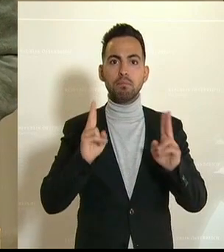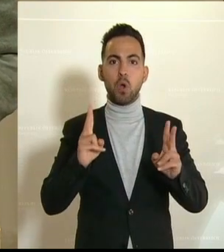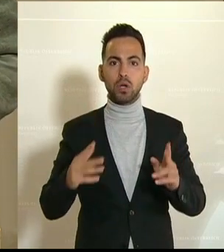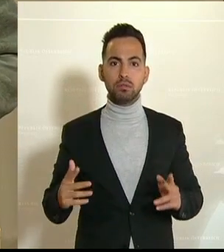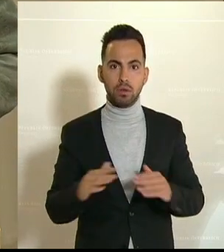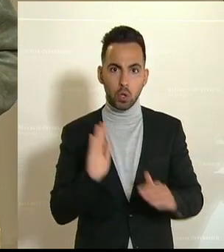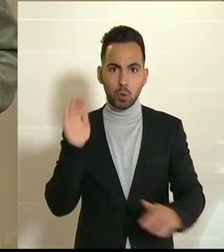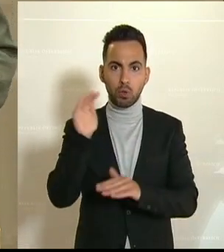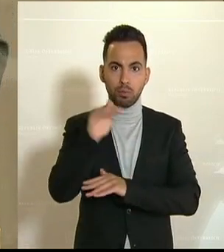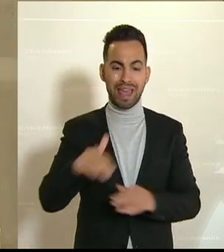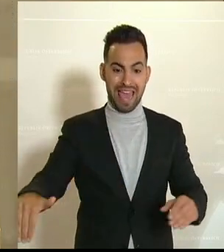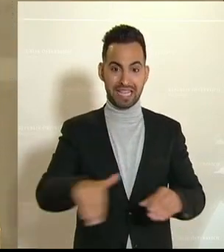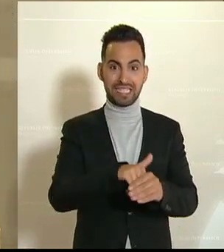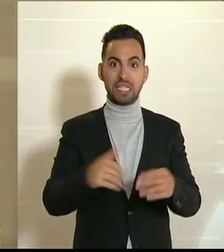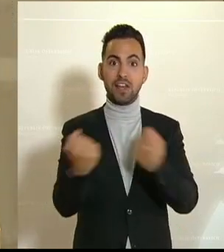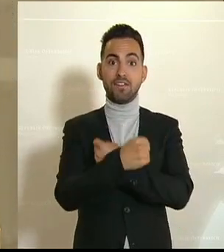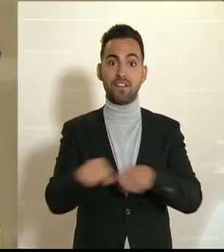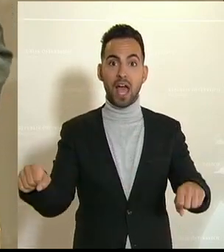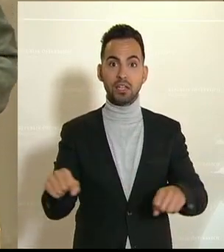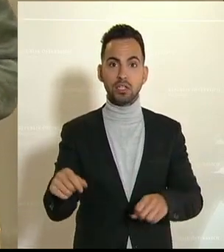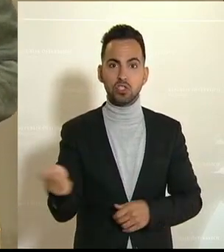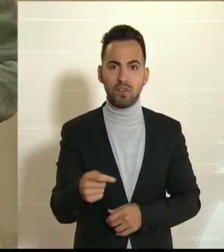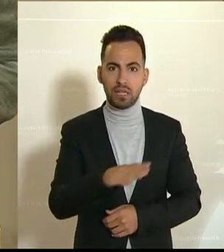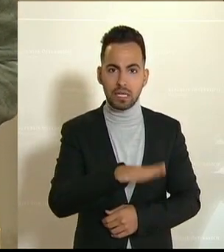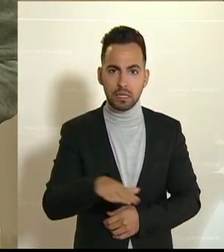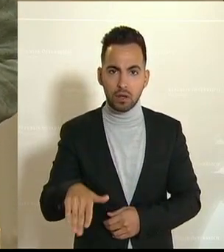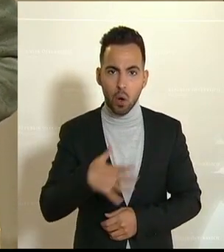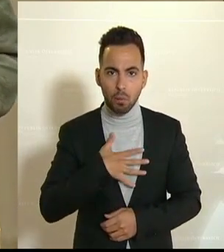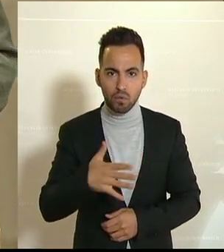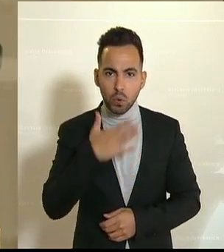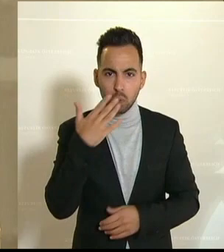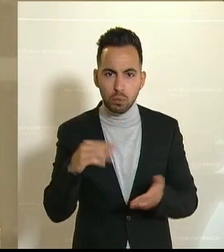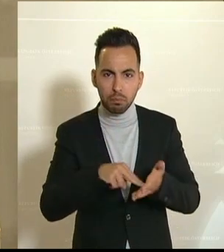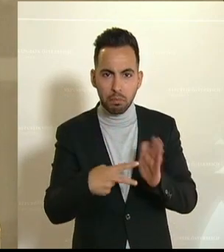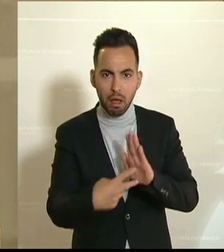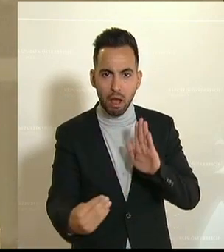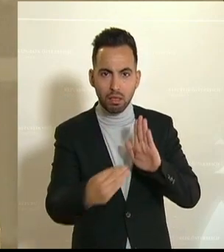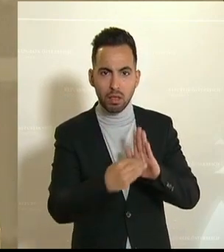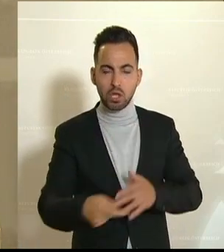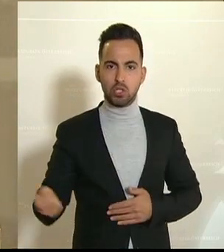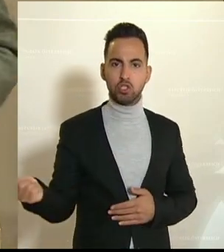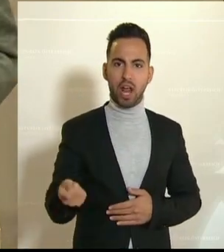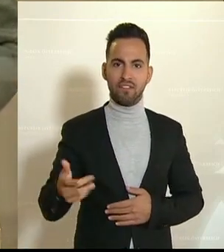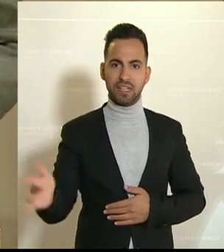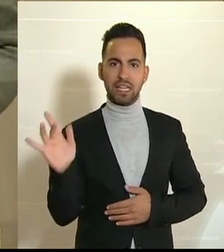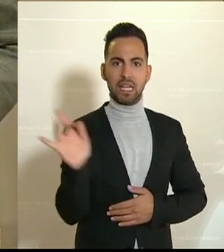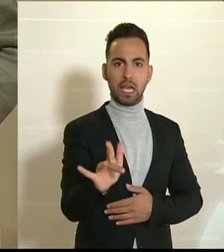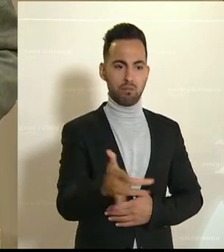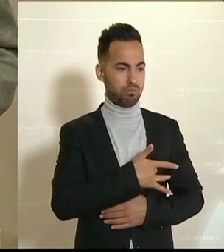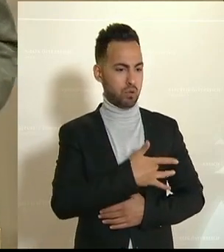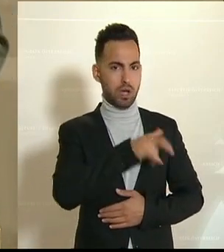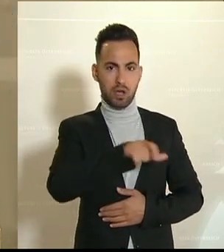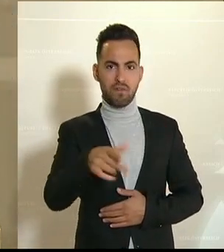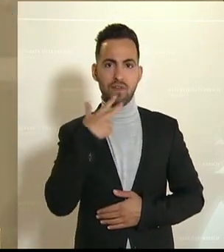wäre. Ersatzfreiheitsstrafen für Kinder, obwohl das gar nicht vorgesehen ist. Strafen gegen Bürger, die spazieren